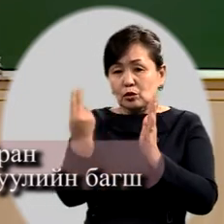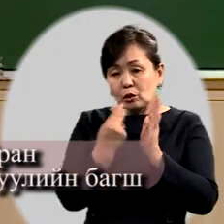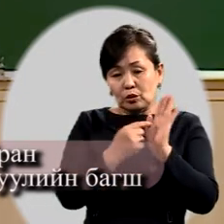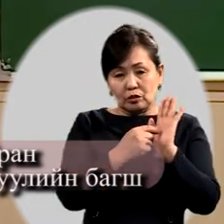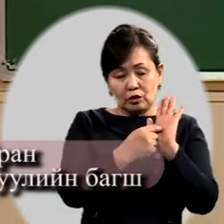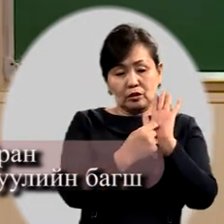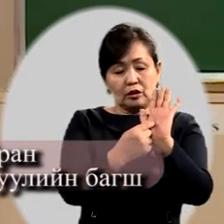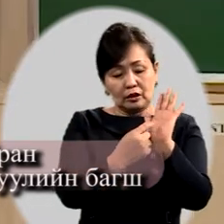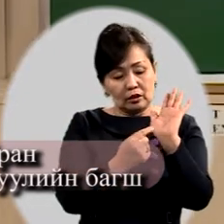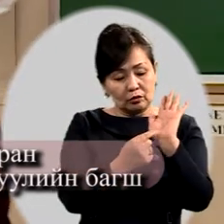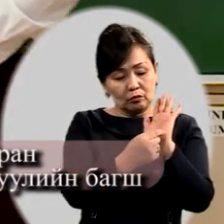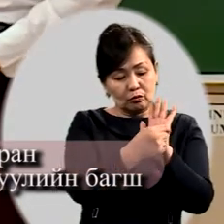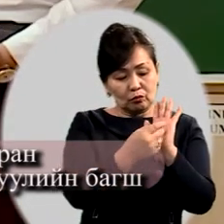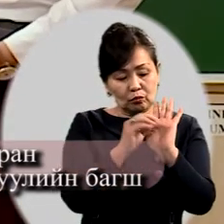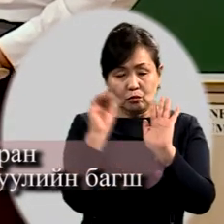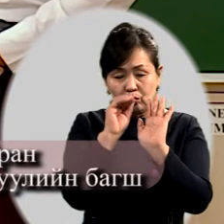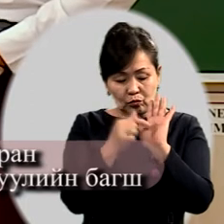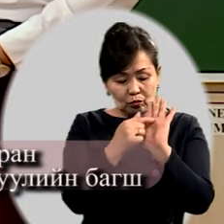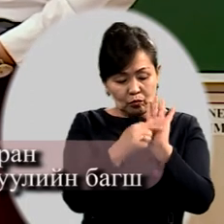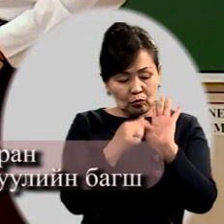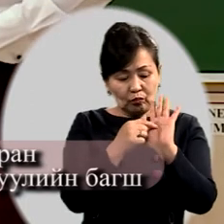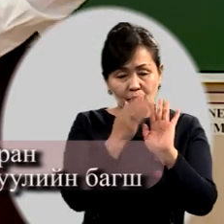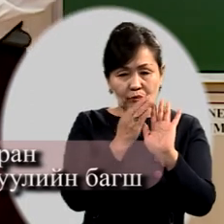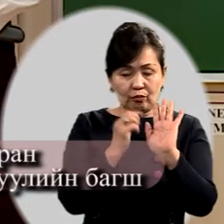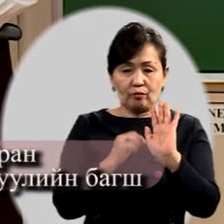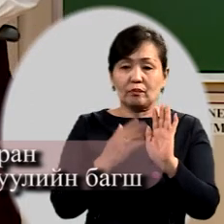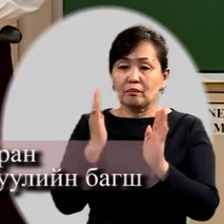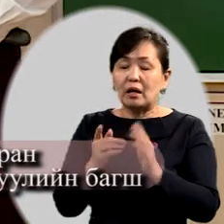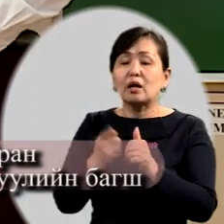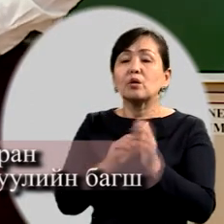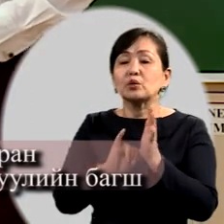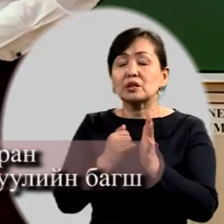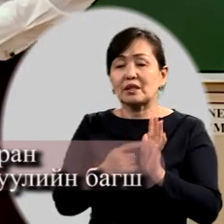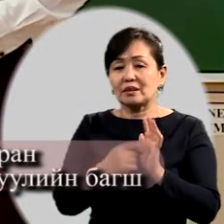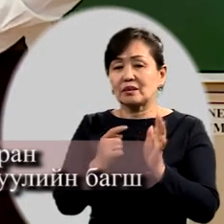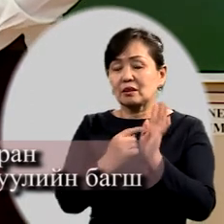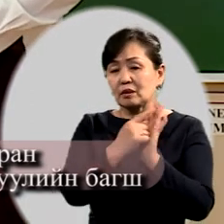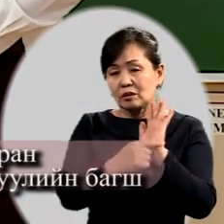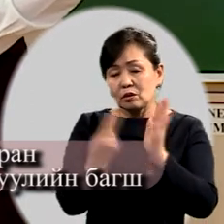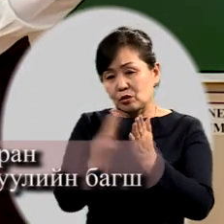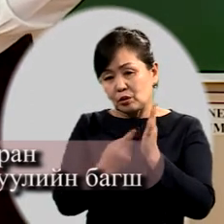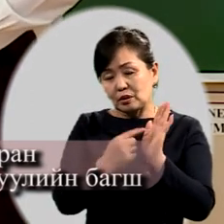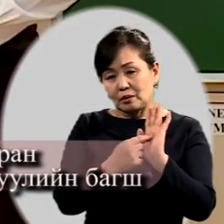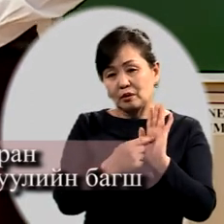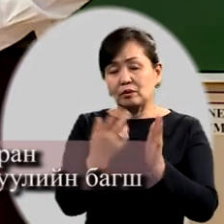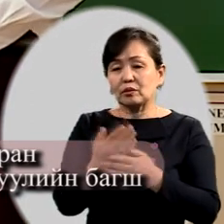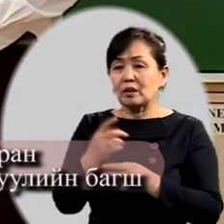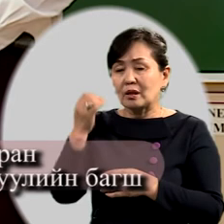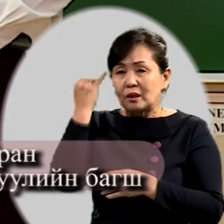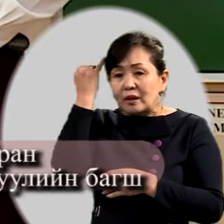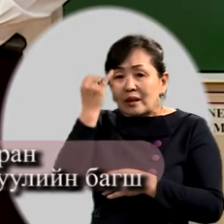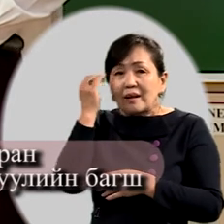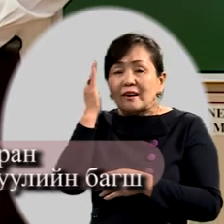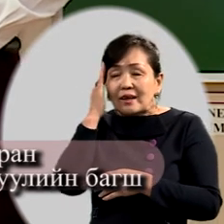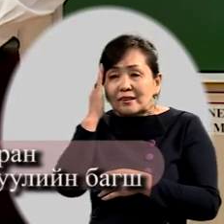Дәл осы себепті суретті сұңғыла суыр деп атаған. Сонымен суретті сызған